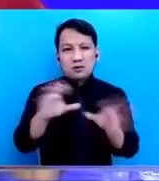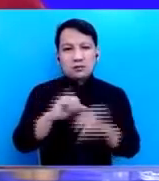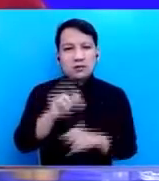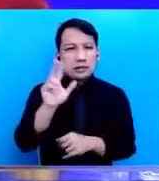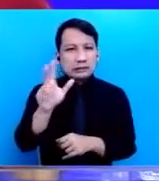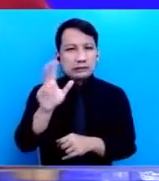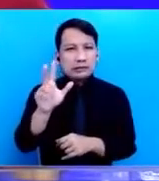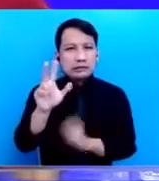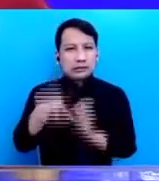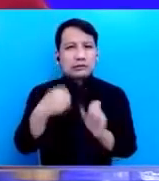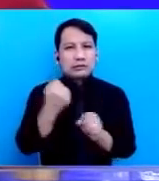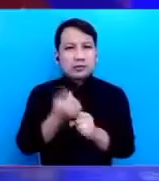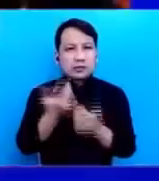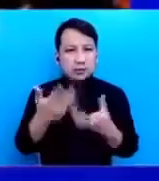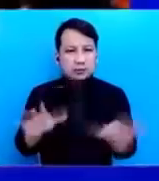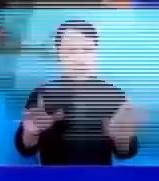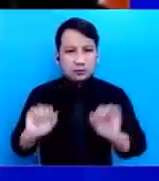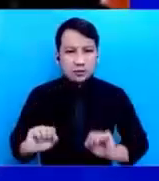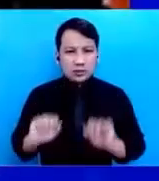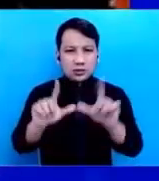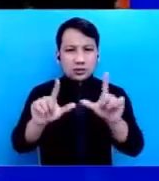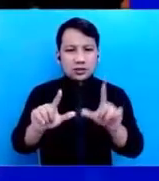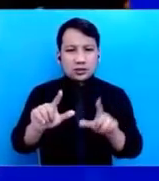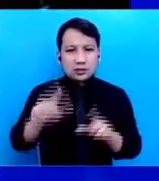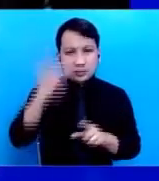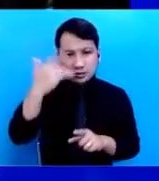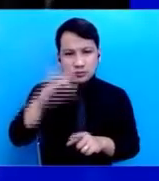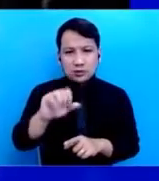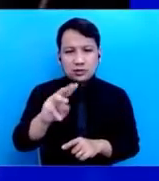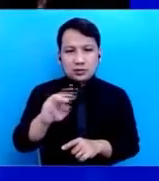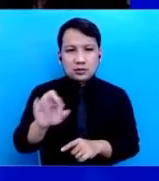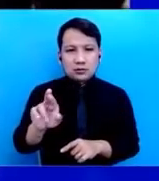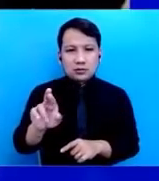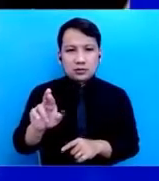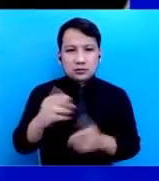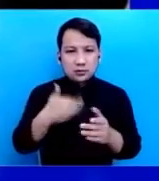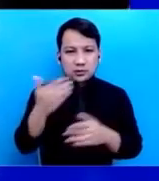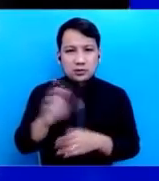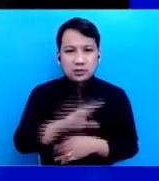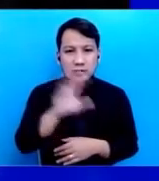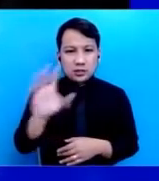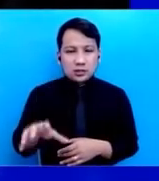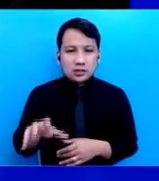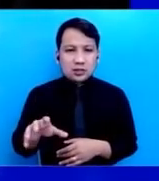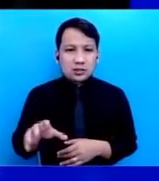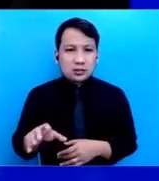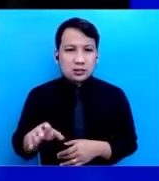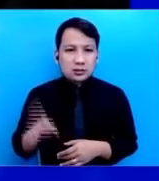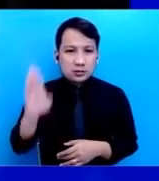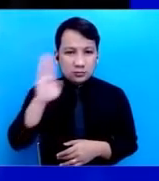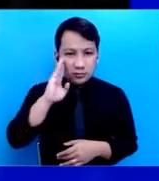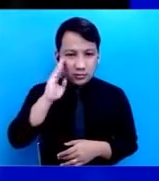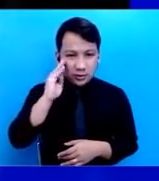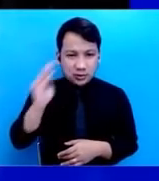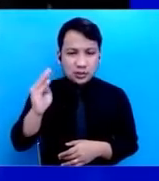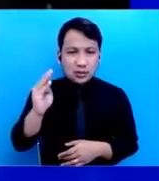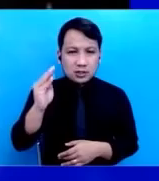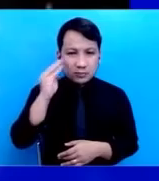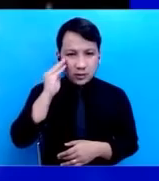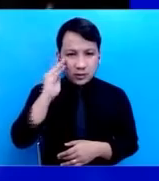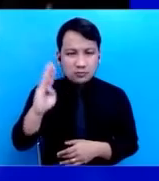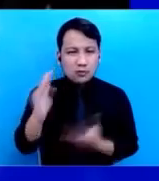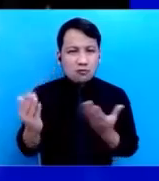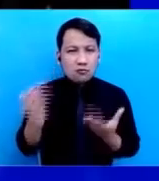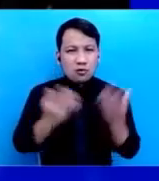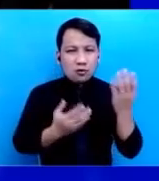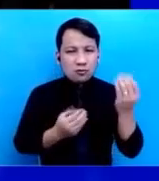dekada. Live mula sa Smart Araneta Coliseum, nasa frontline ang balitang yan, si Marty Bautista. Marty, ano ang